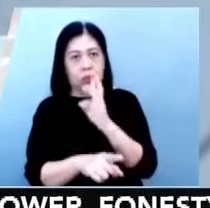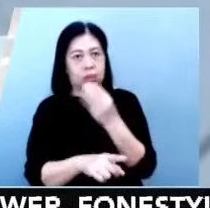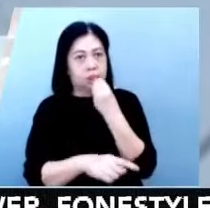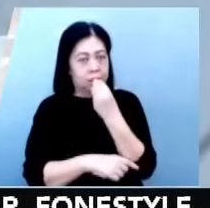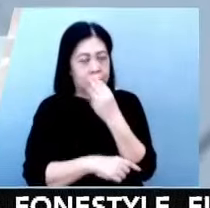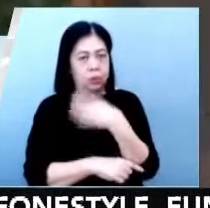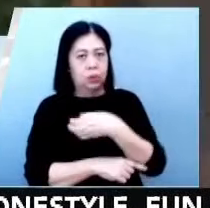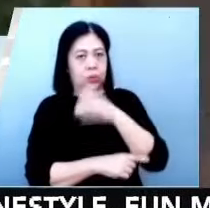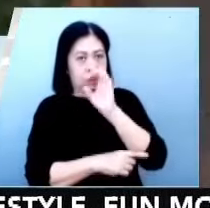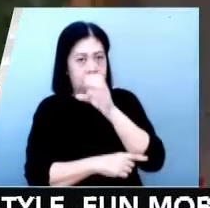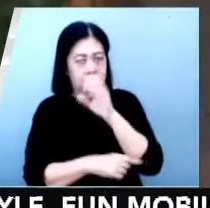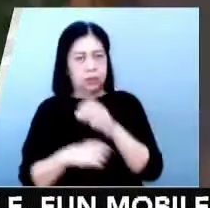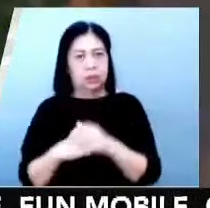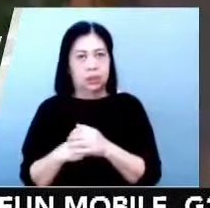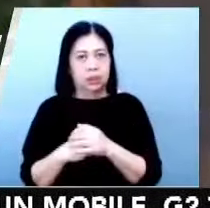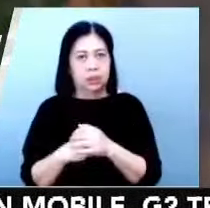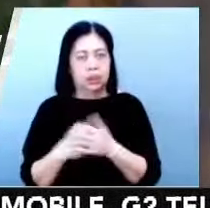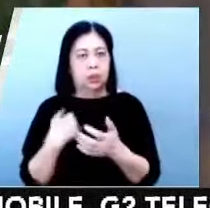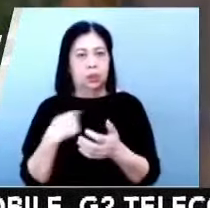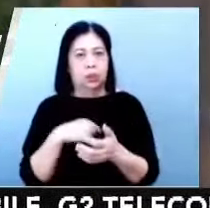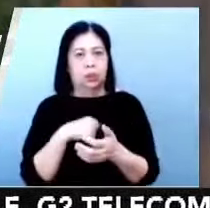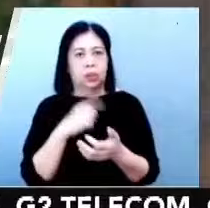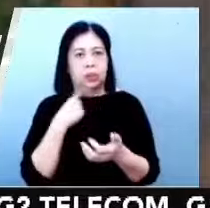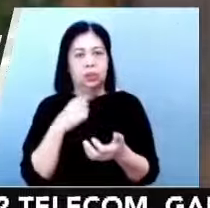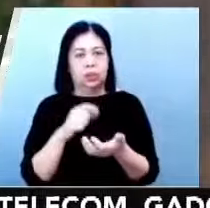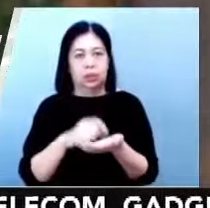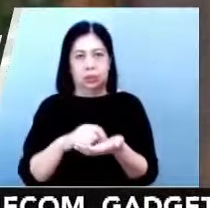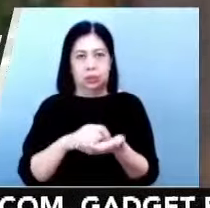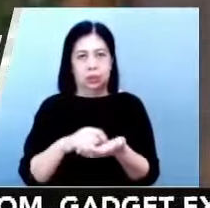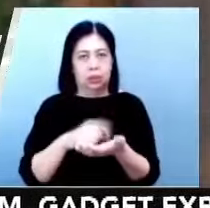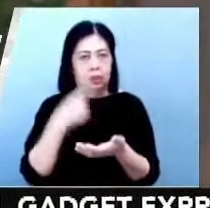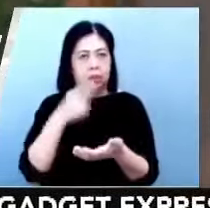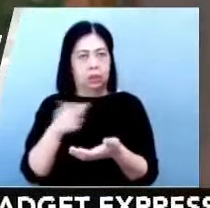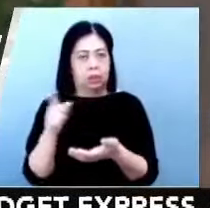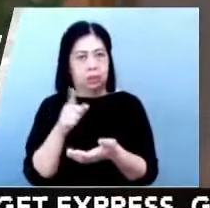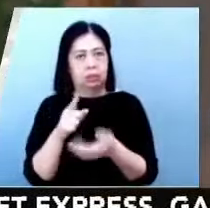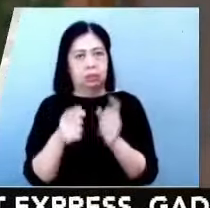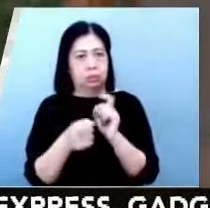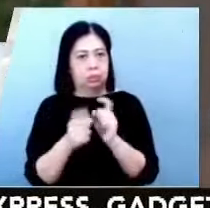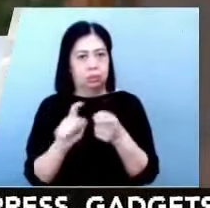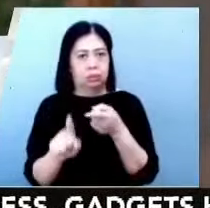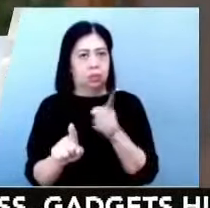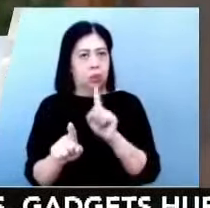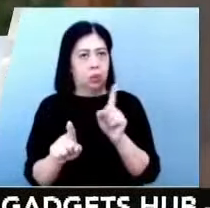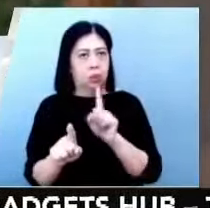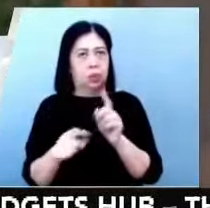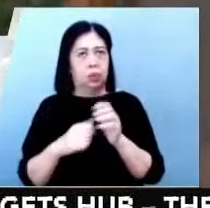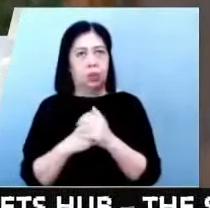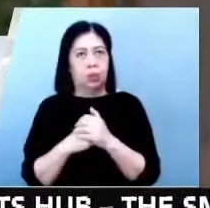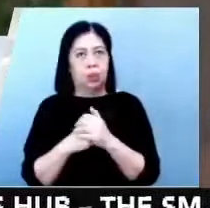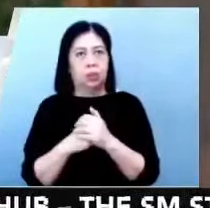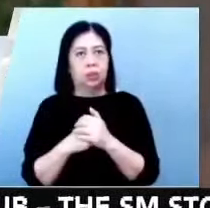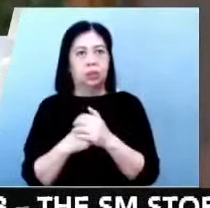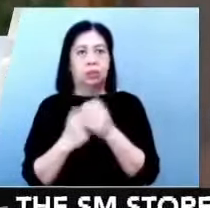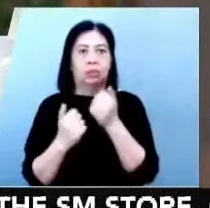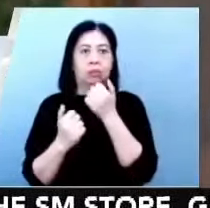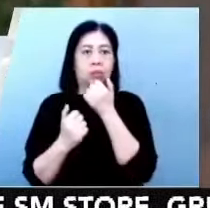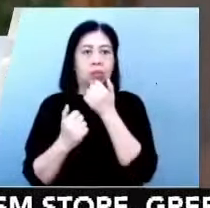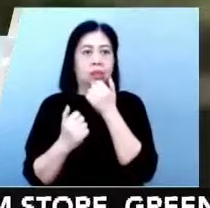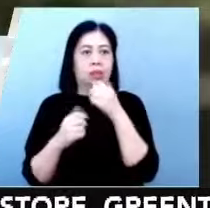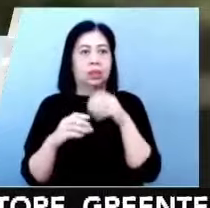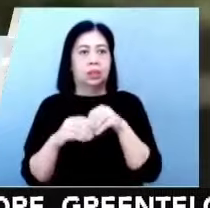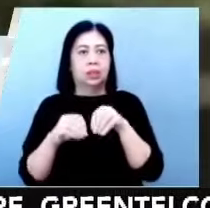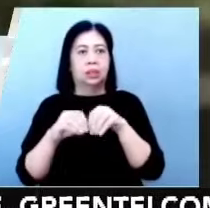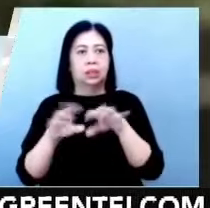nito. Susulatan po namin for them to correct na kung ano yung mali sa implementation ng batas.